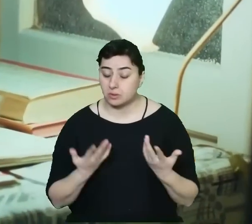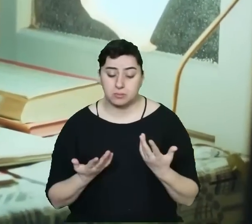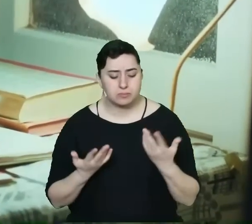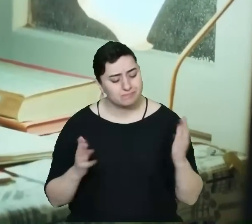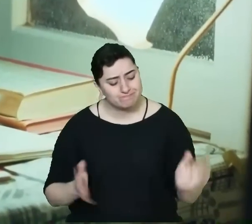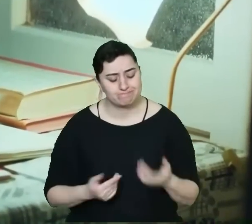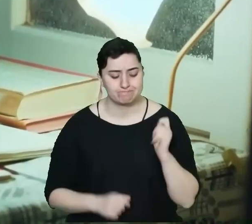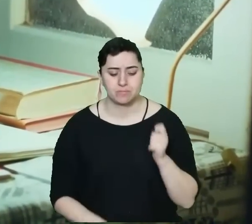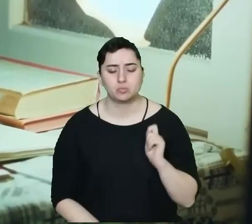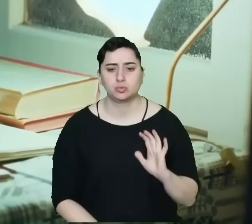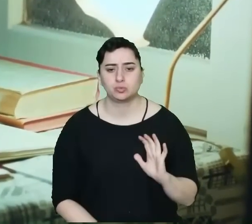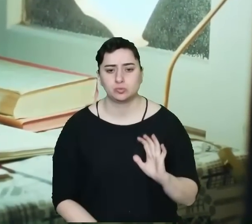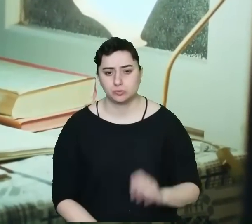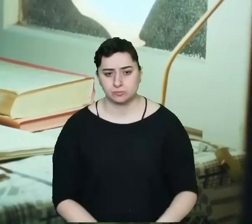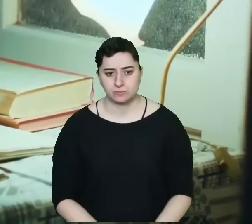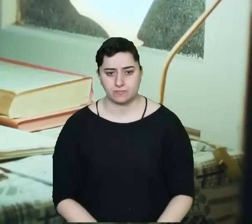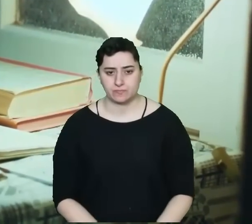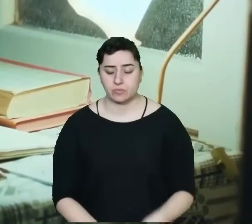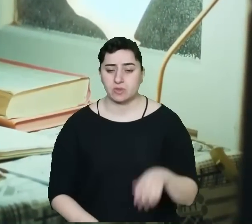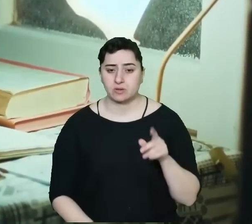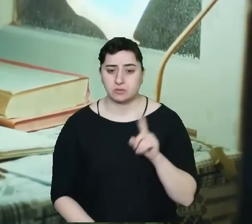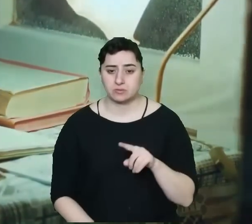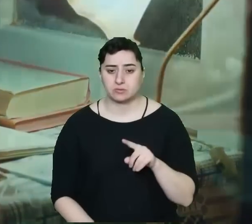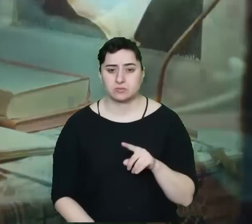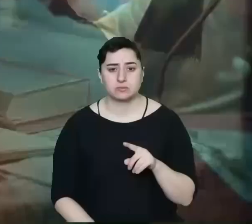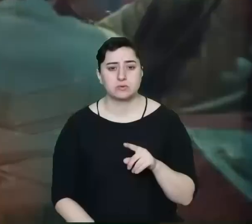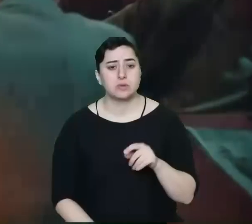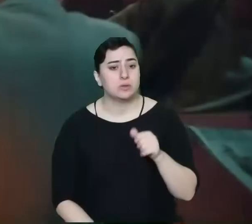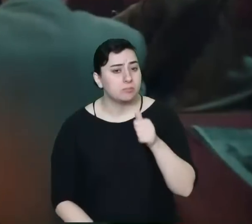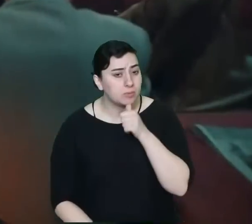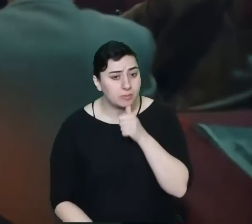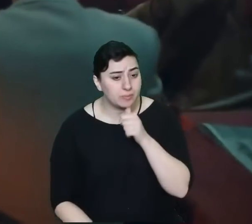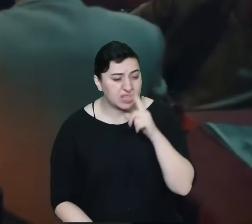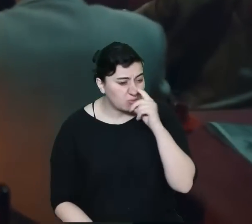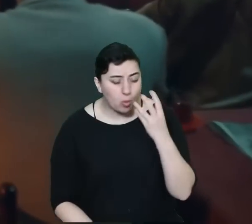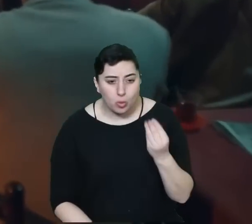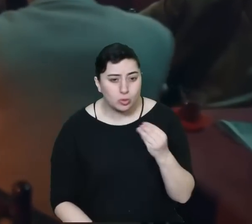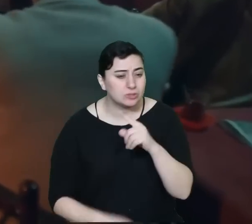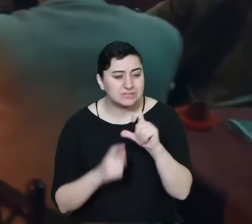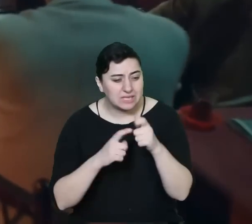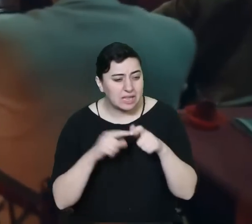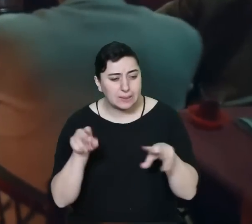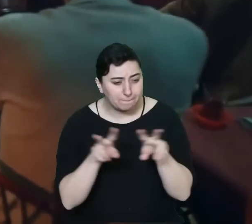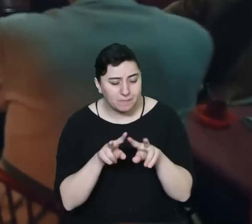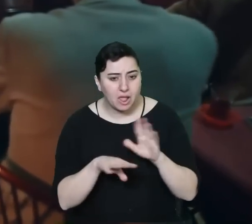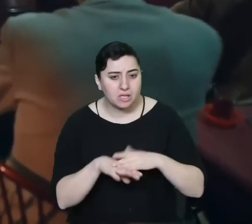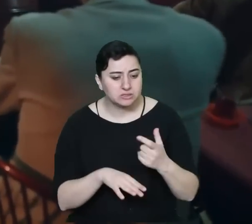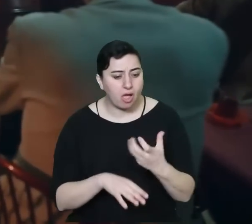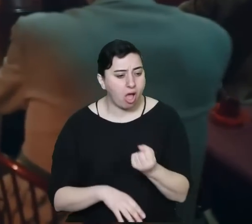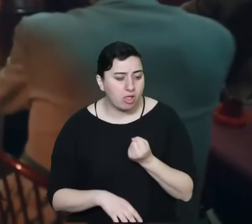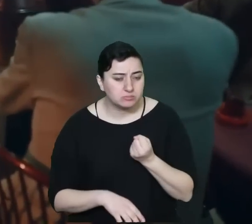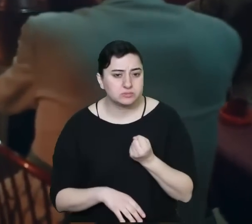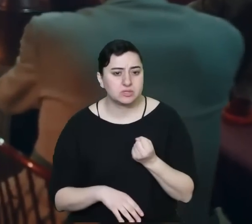mal olursa olsun. Bileyim ben onların kim olduğunu. O Selim denen eline silah